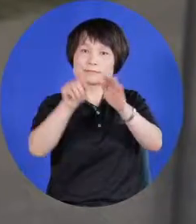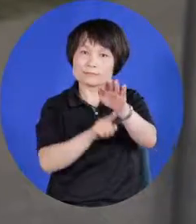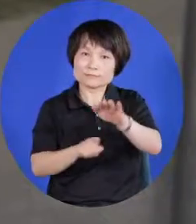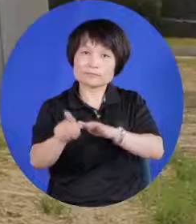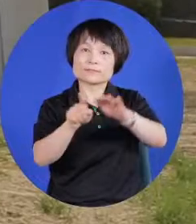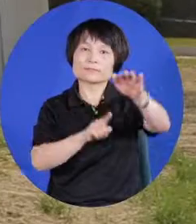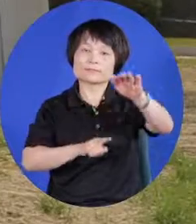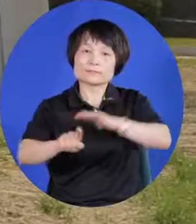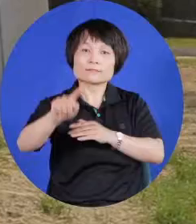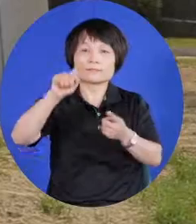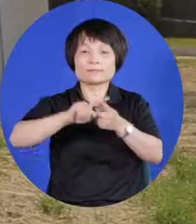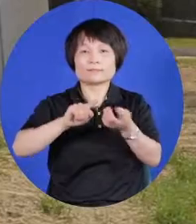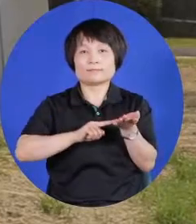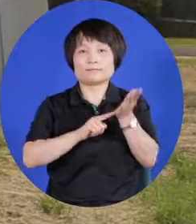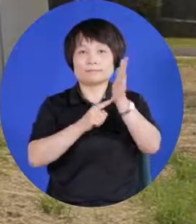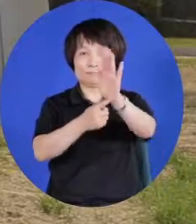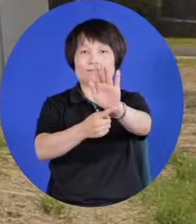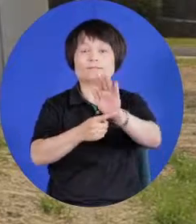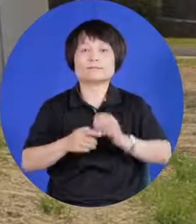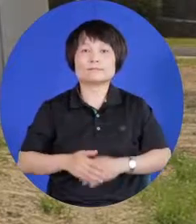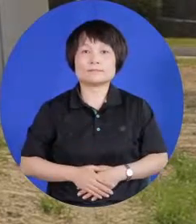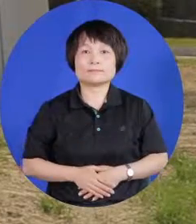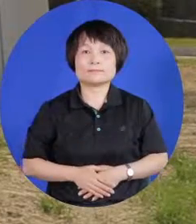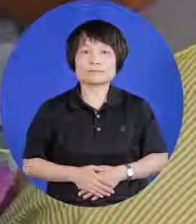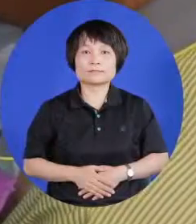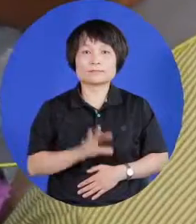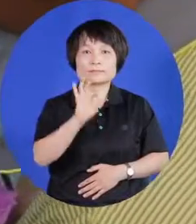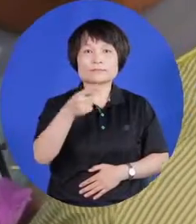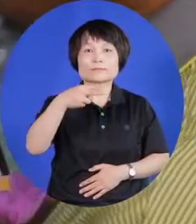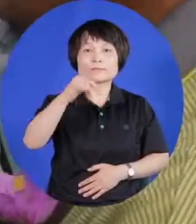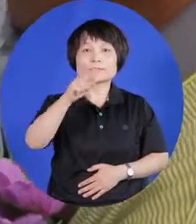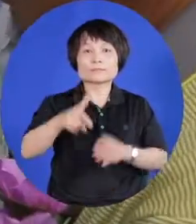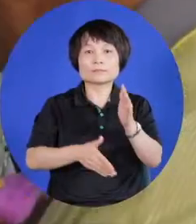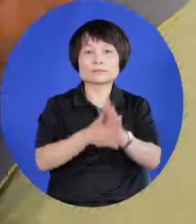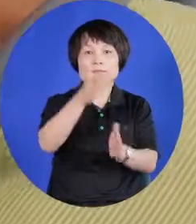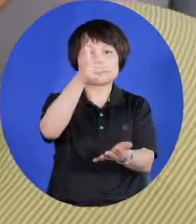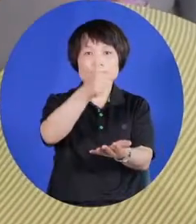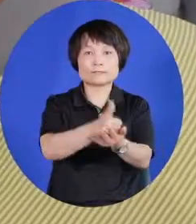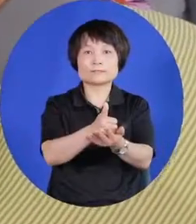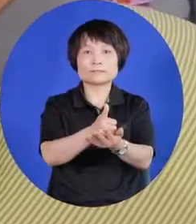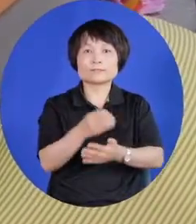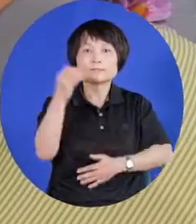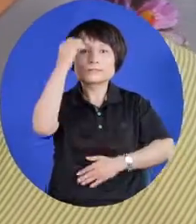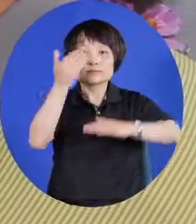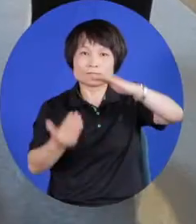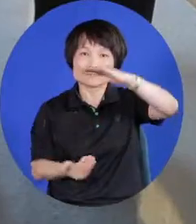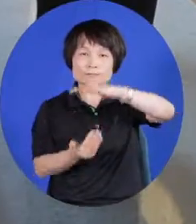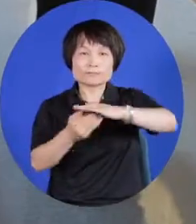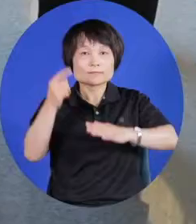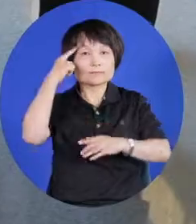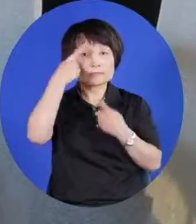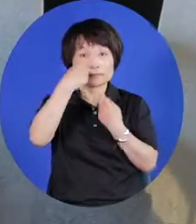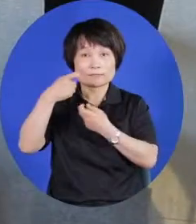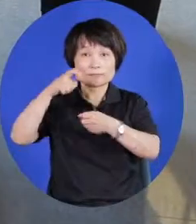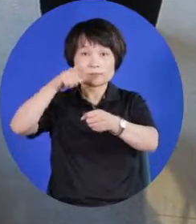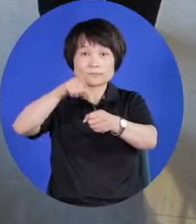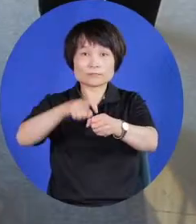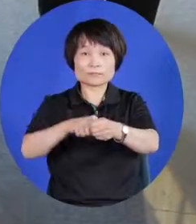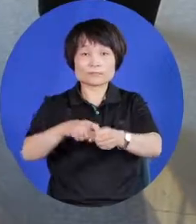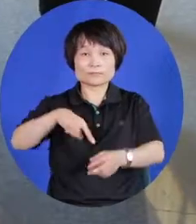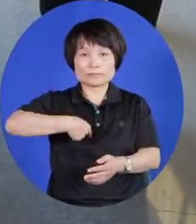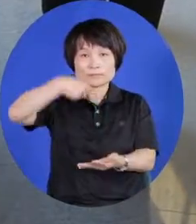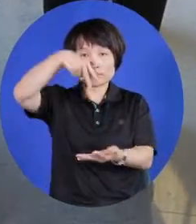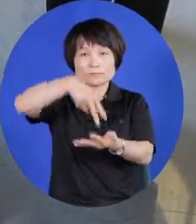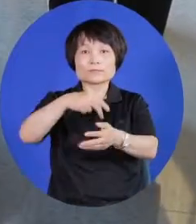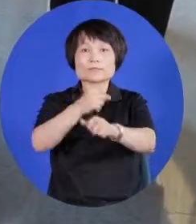나아갈 수 있다는 뜻을 상징적으로 표현했습니다 오시덕 공주시장은 고기한 정신을 기리기 위해 독립